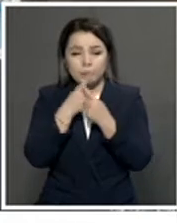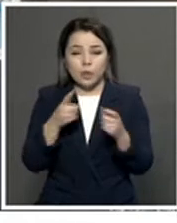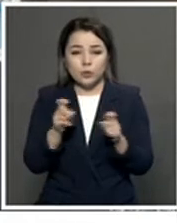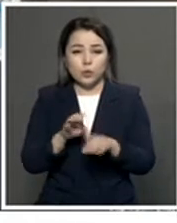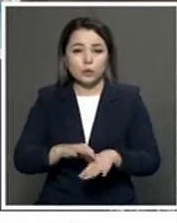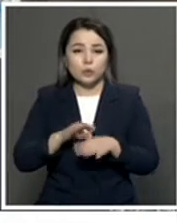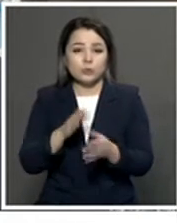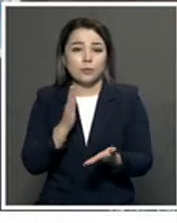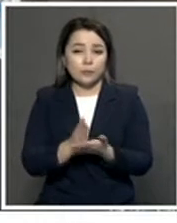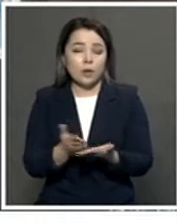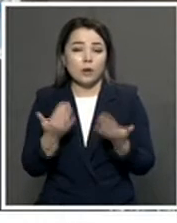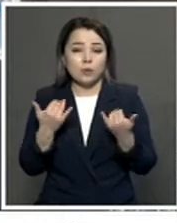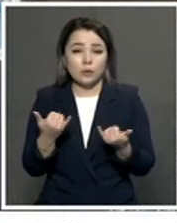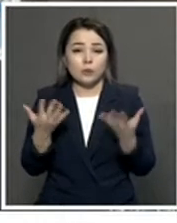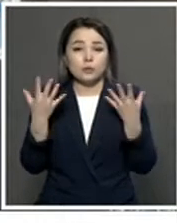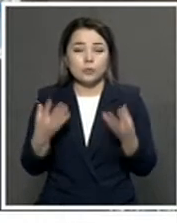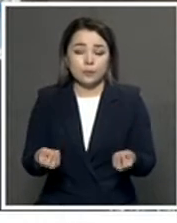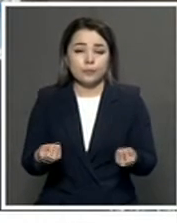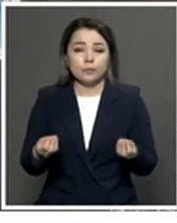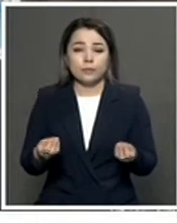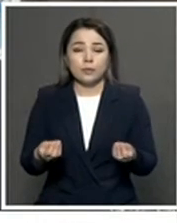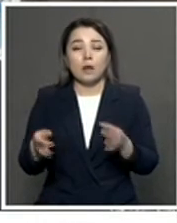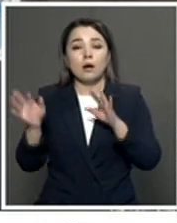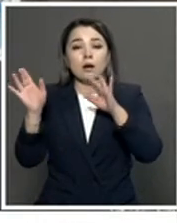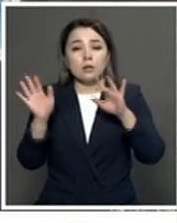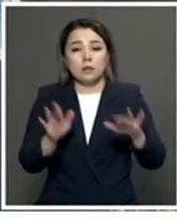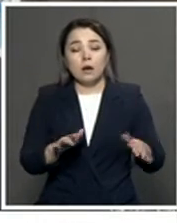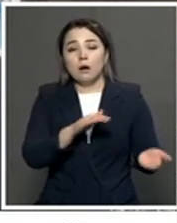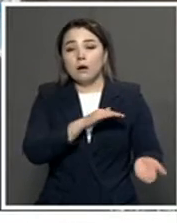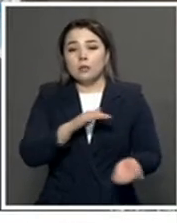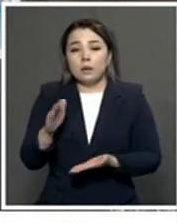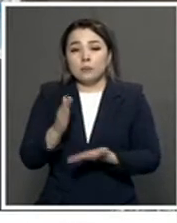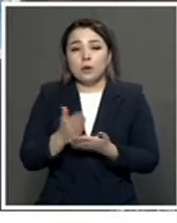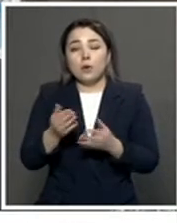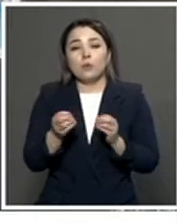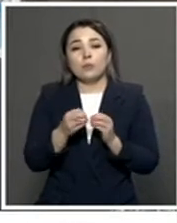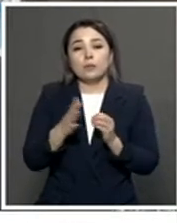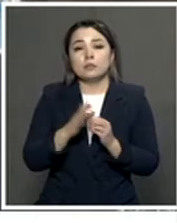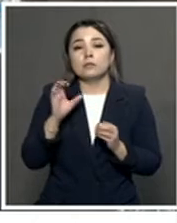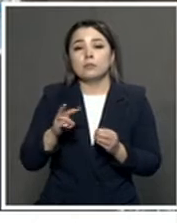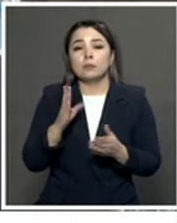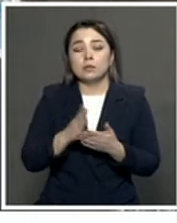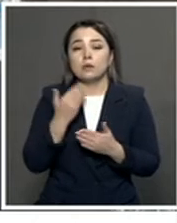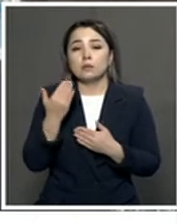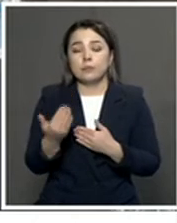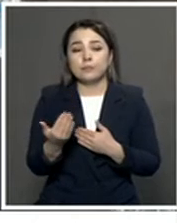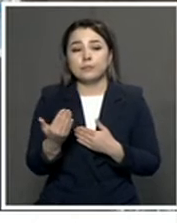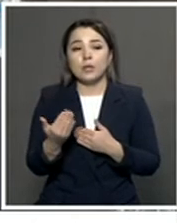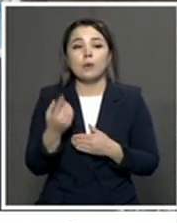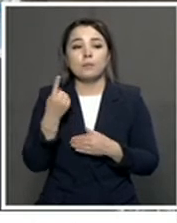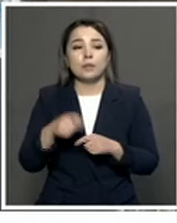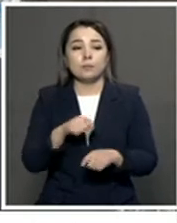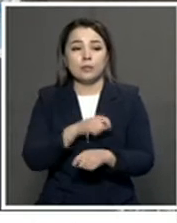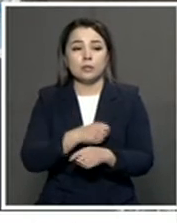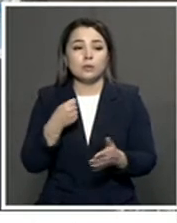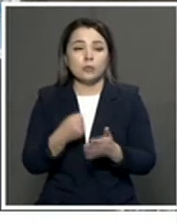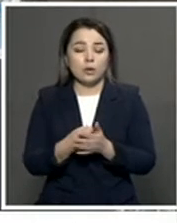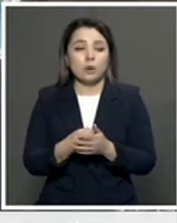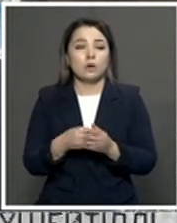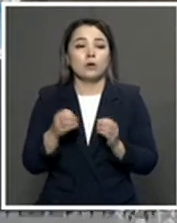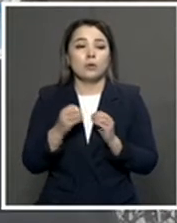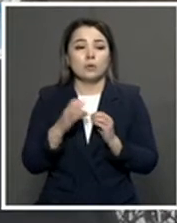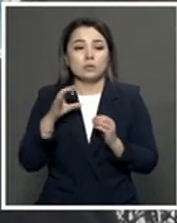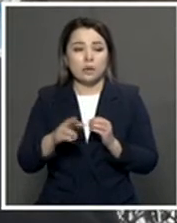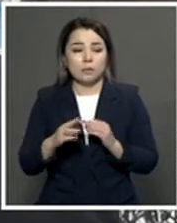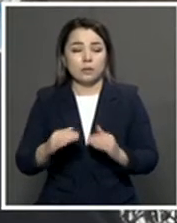хабарламалар жіберіп тұрады. Бүгінгі күнгі қардың қалыңдығы 15 сантиметрден 1 метр 10